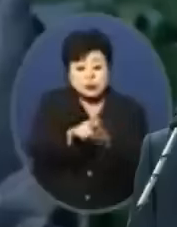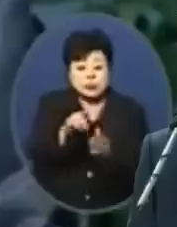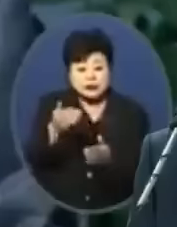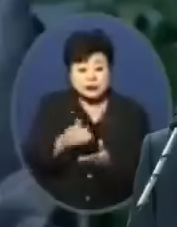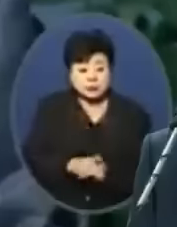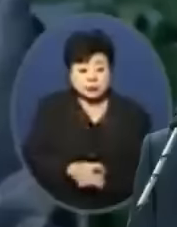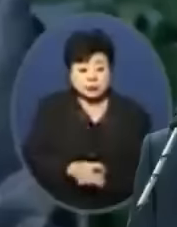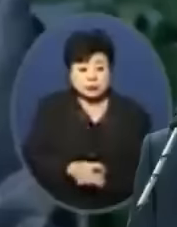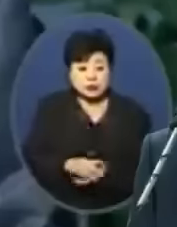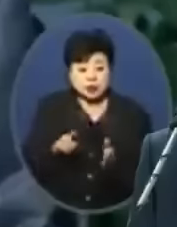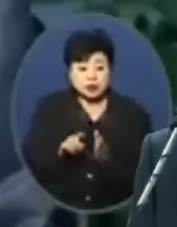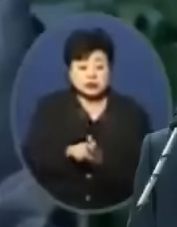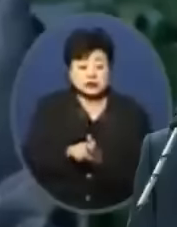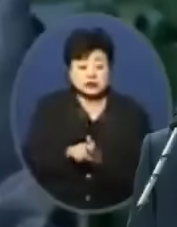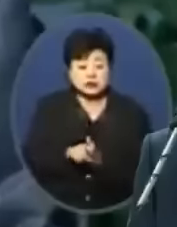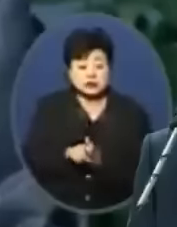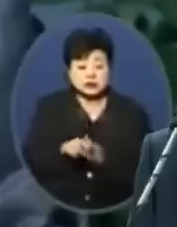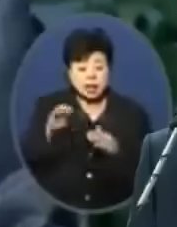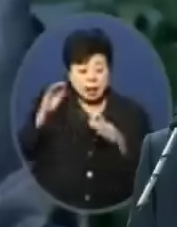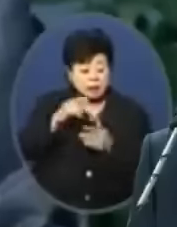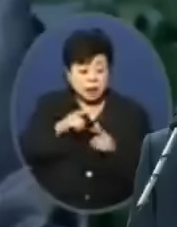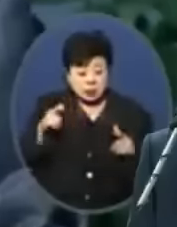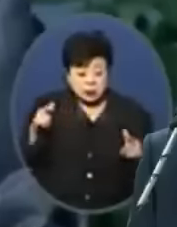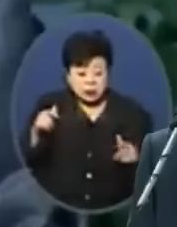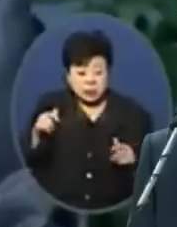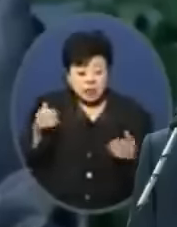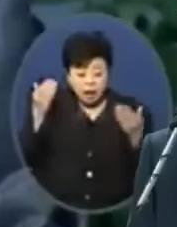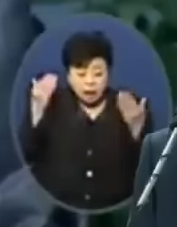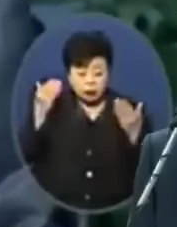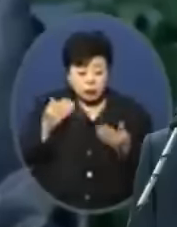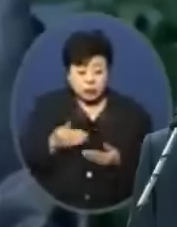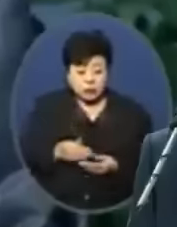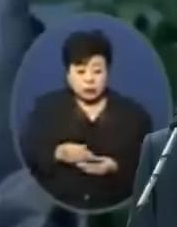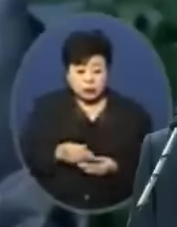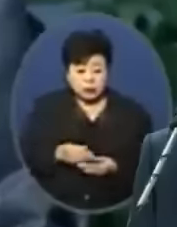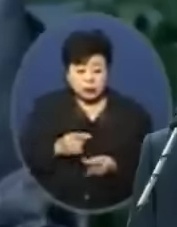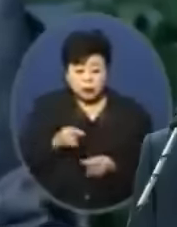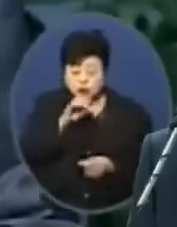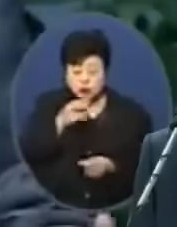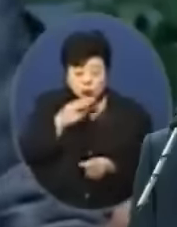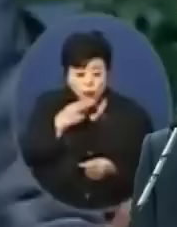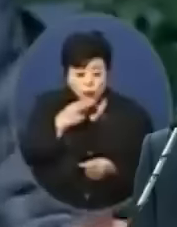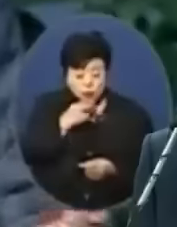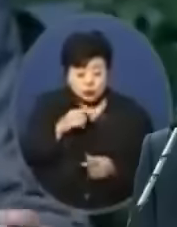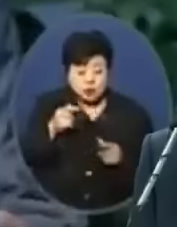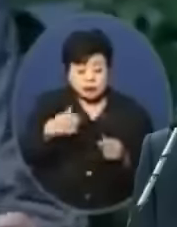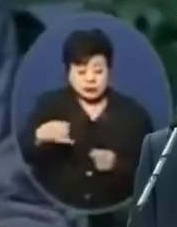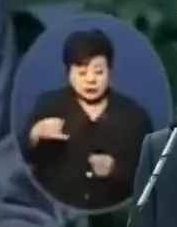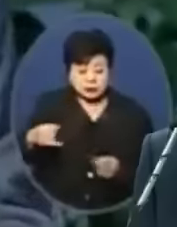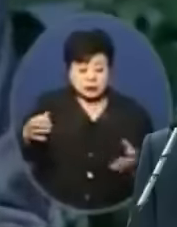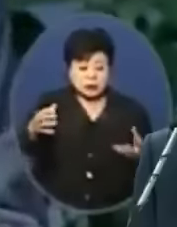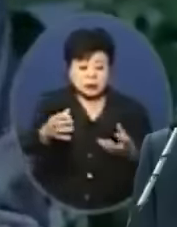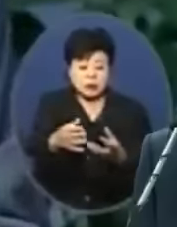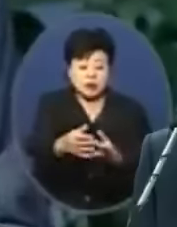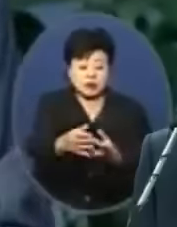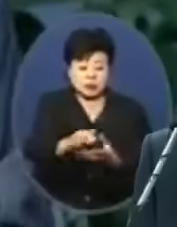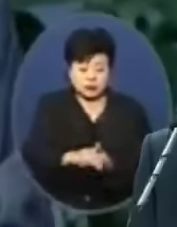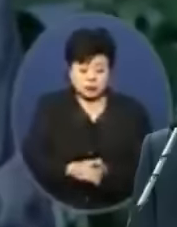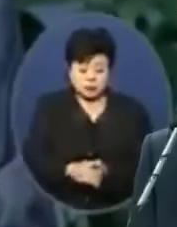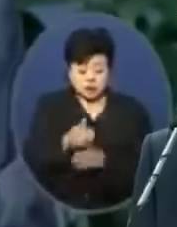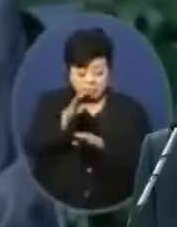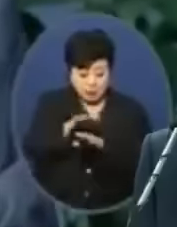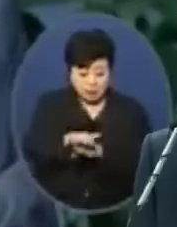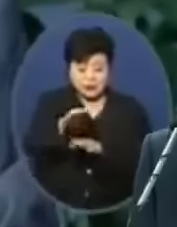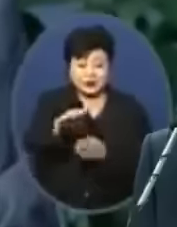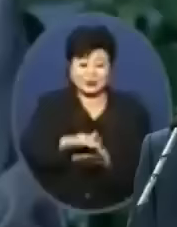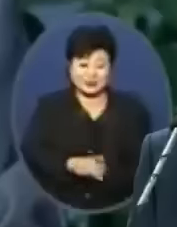믿었어요. 그는 신학교 나온 사람도 아니고 교회에서 훈련받은 사람도 아닌데 주일날 자녀들을 다 자기 집에 모아놓고